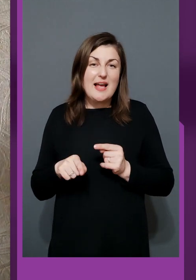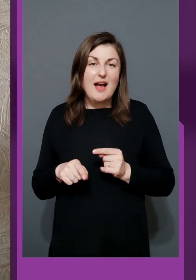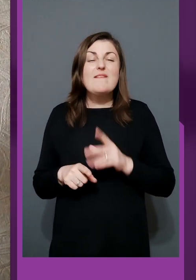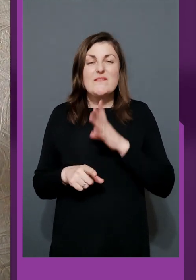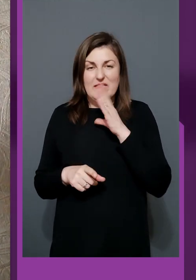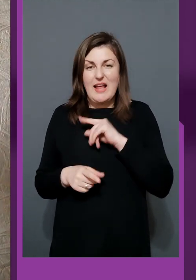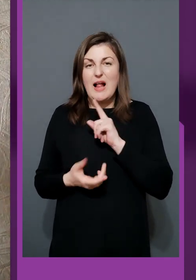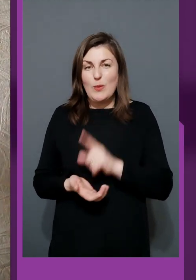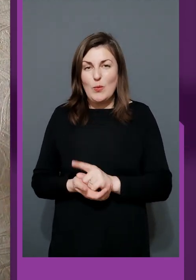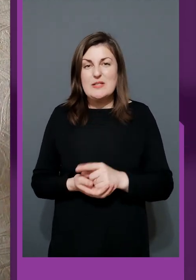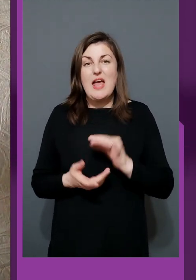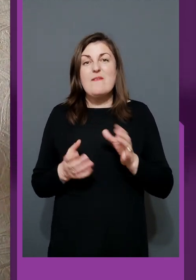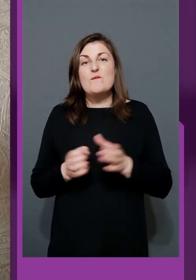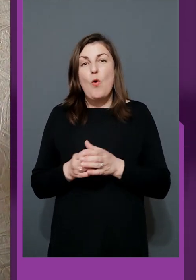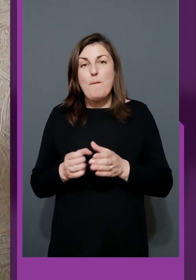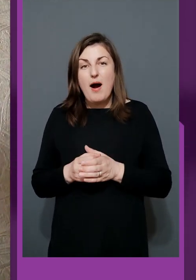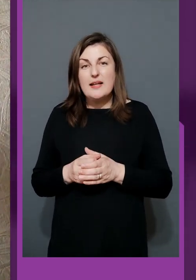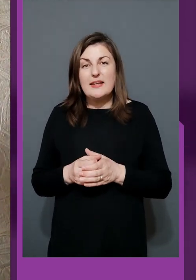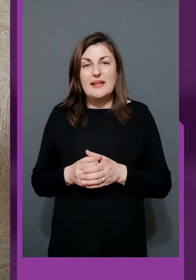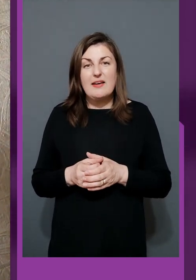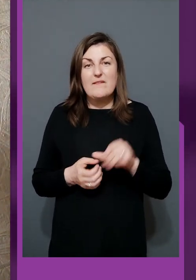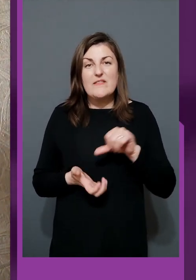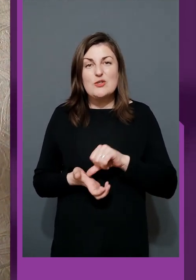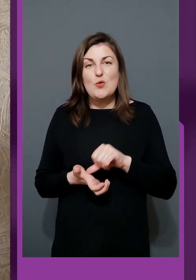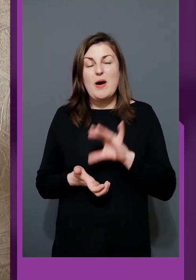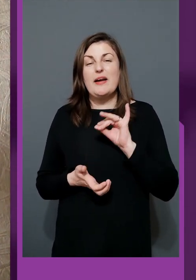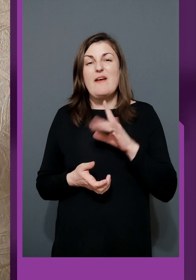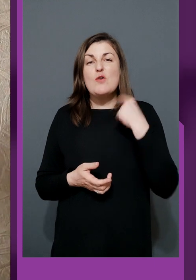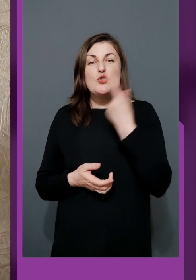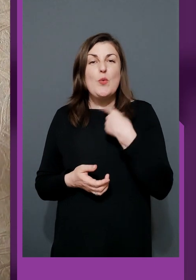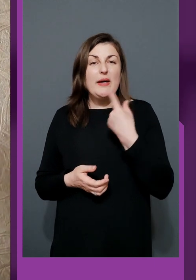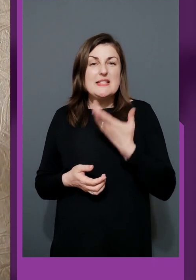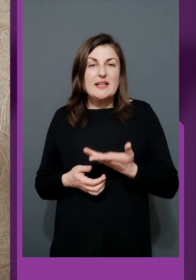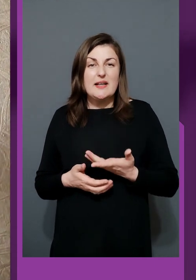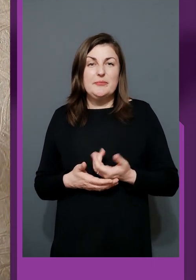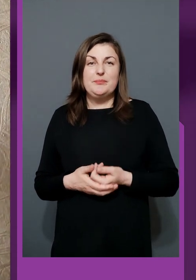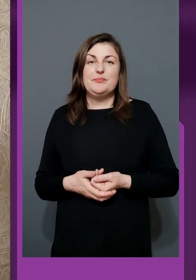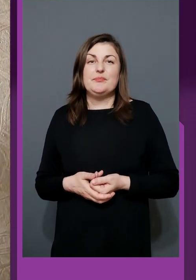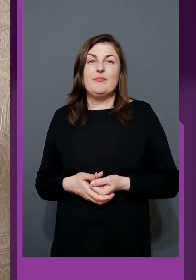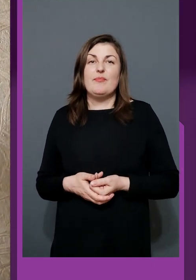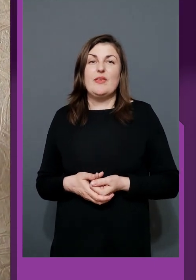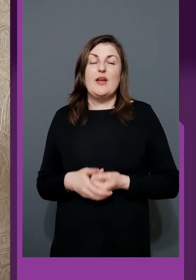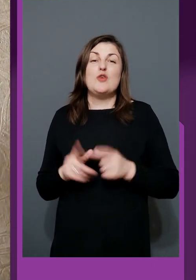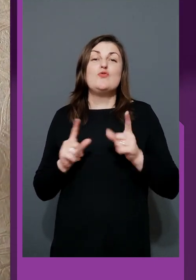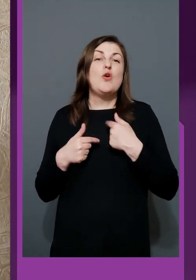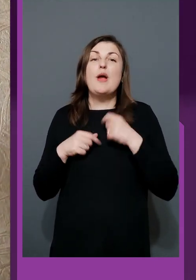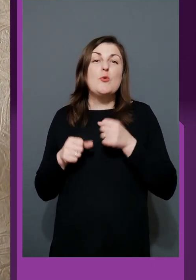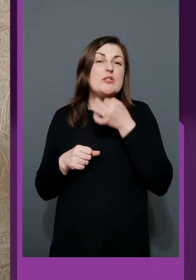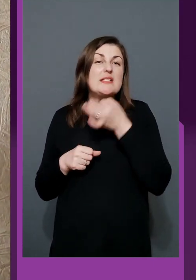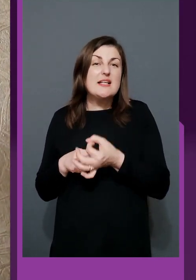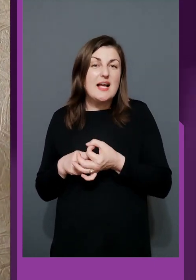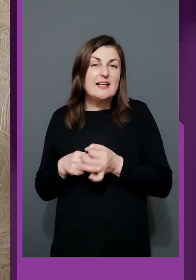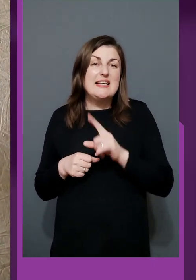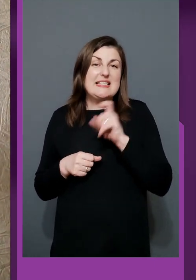це вдалося і в команд в командних виступах і в особистих що я